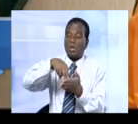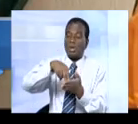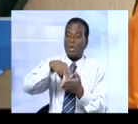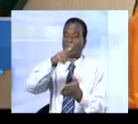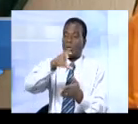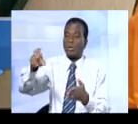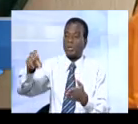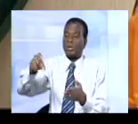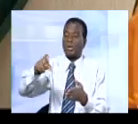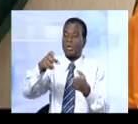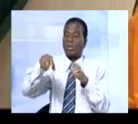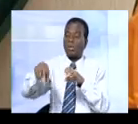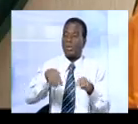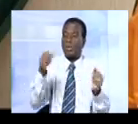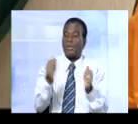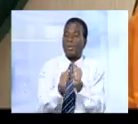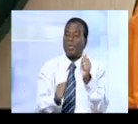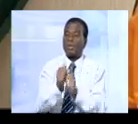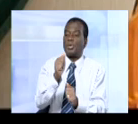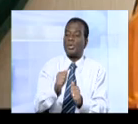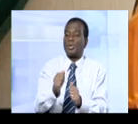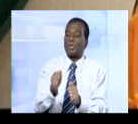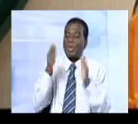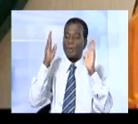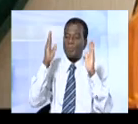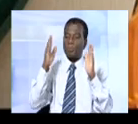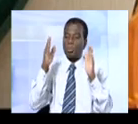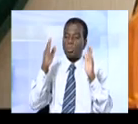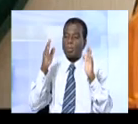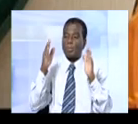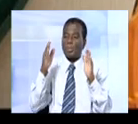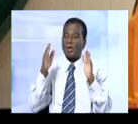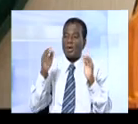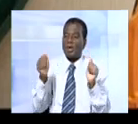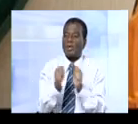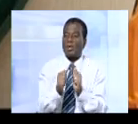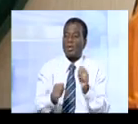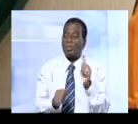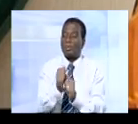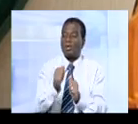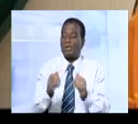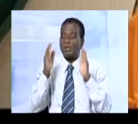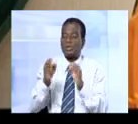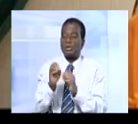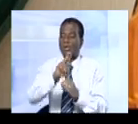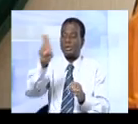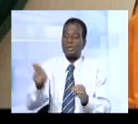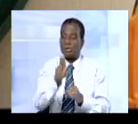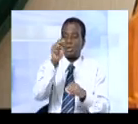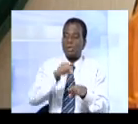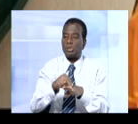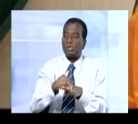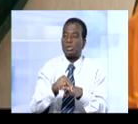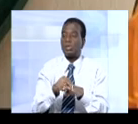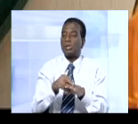million, 1,5 million qu'on fait, avec plus de vigilance, avec plus de performance en utilisant les moyens